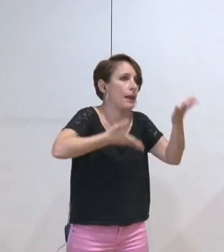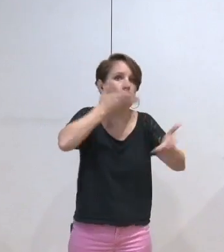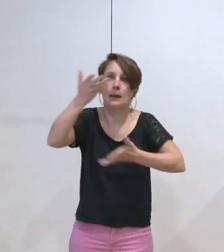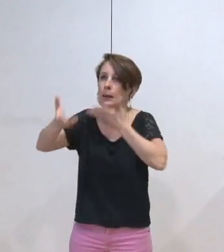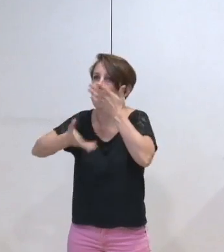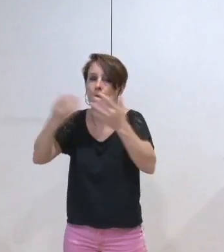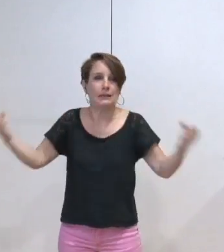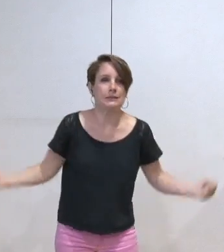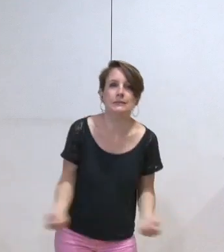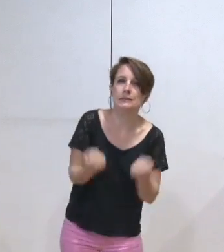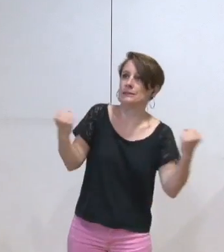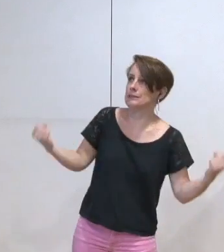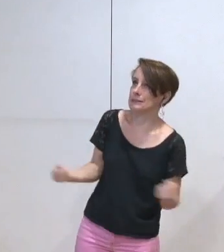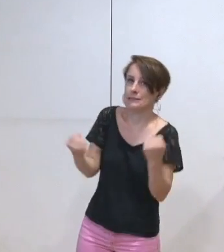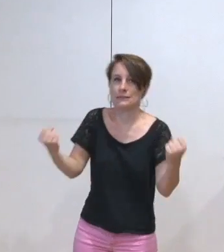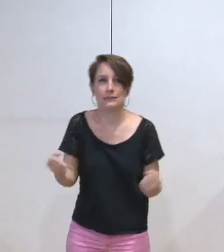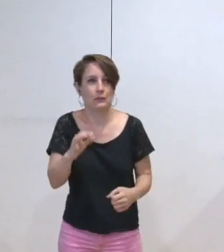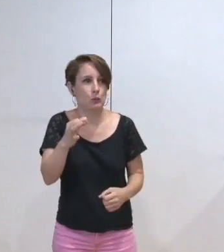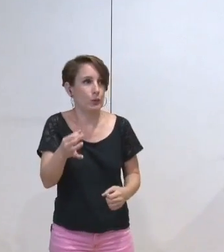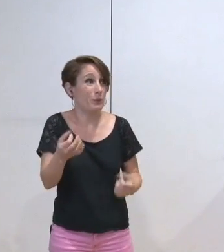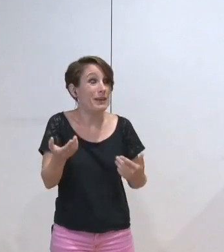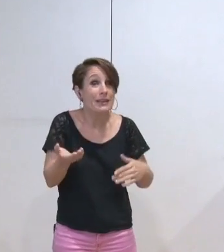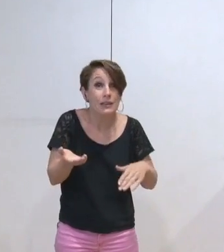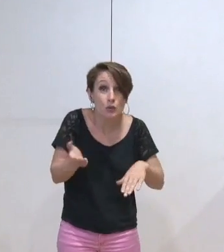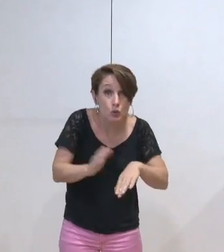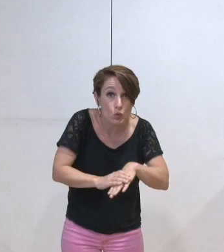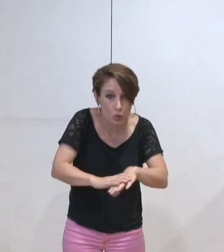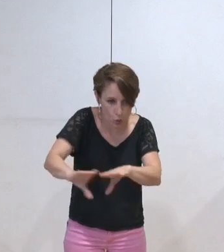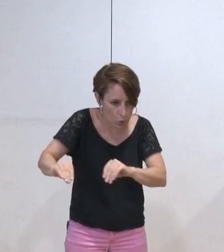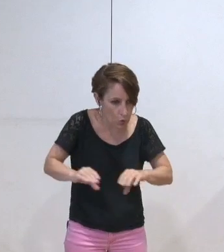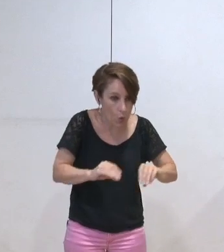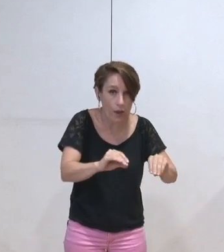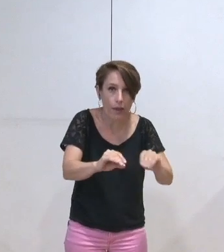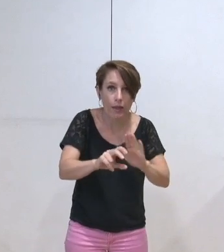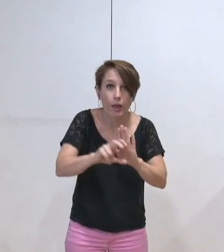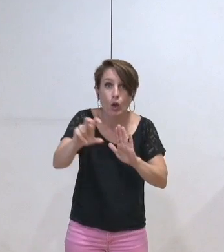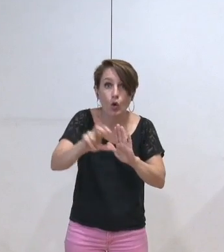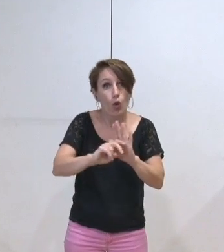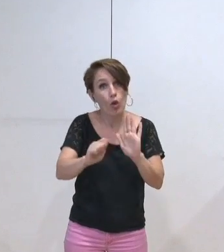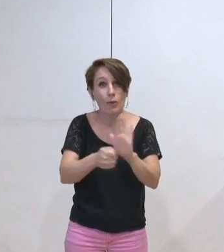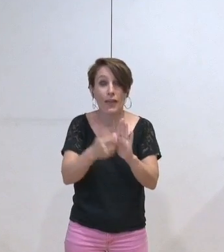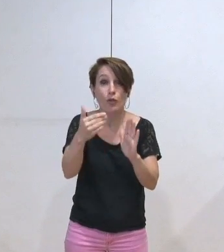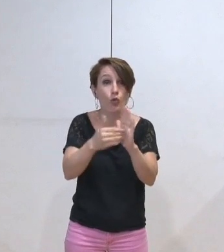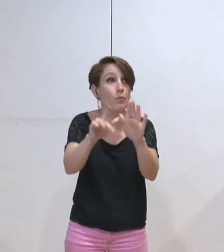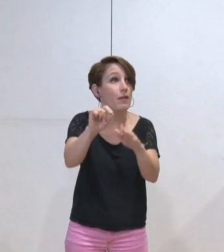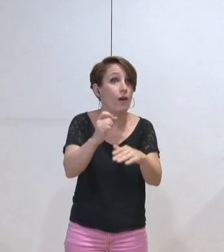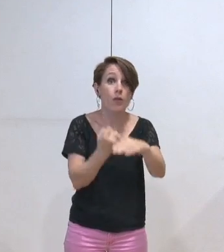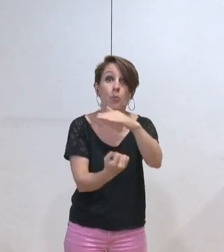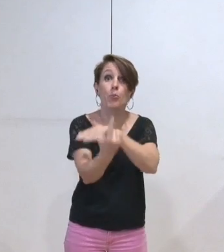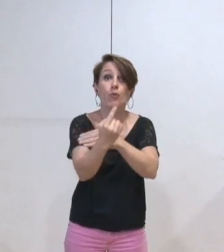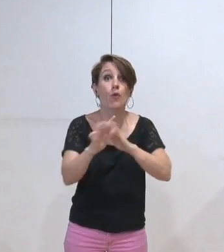mais au fond on ne voit toujours pas bien ce que c'est que Grenoble en 2020 et pour le coup ici ce que sera le CCS de